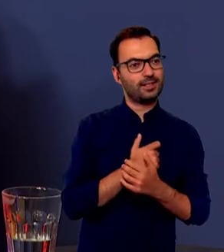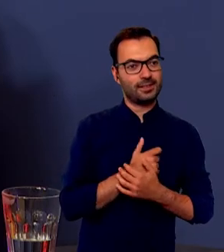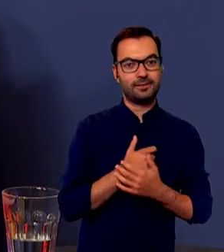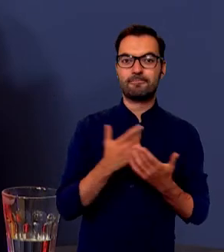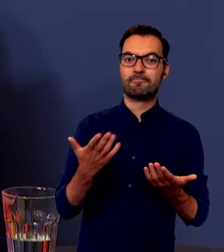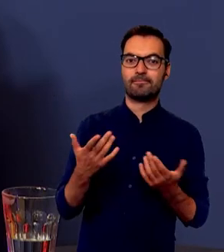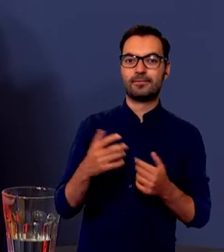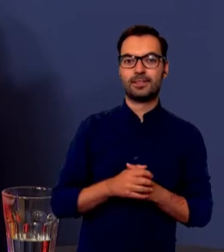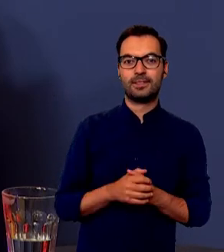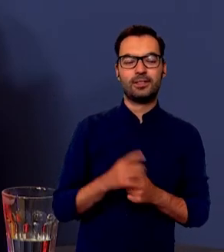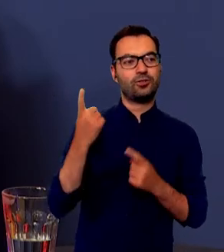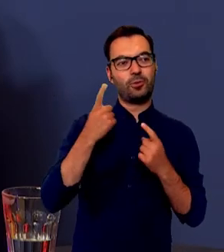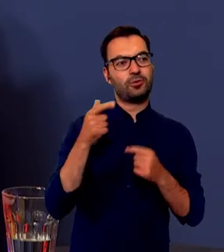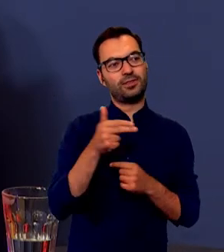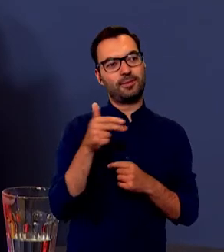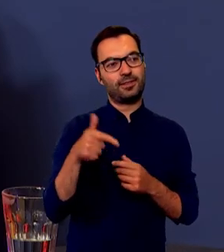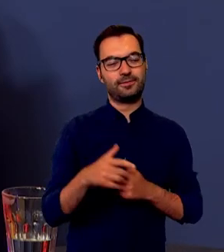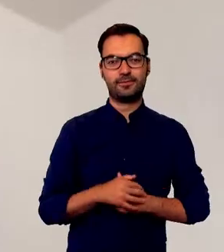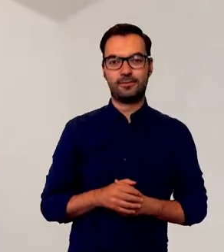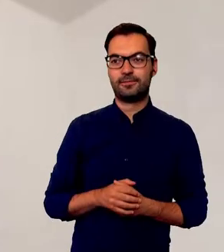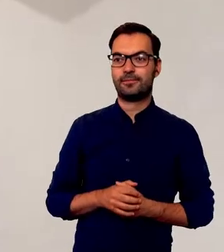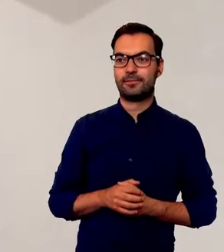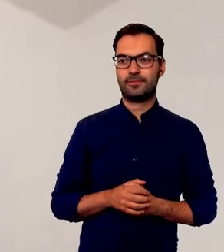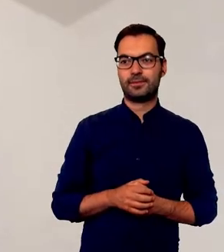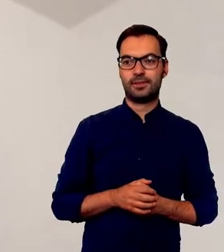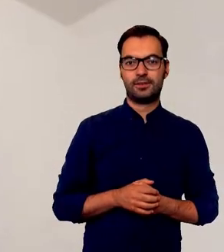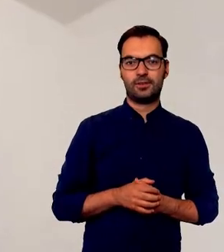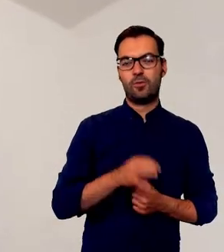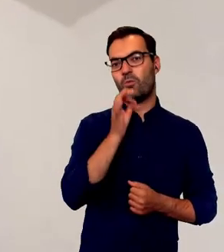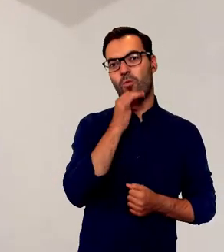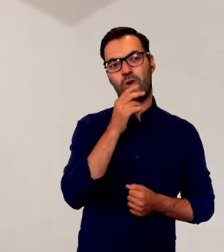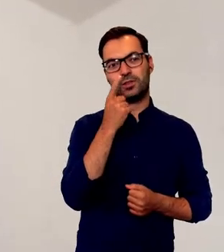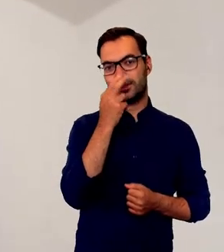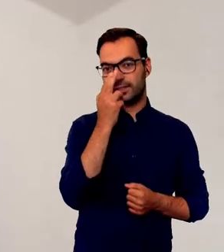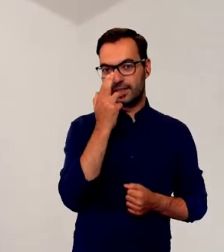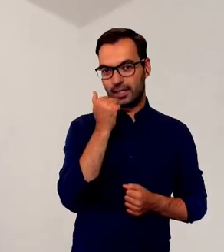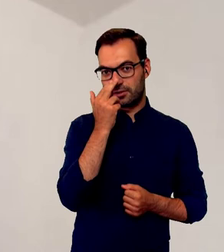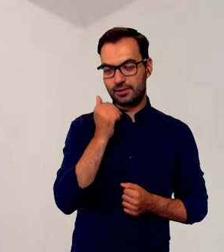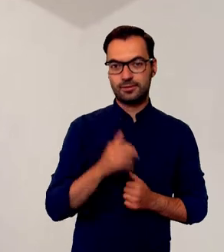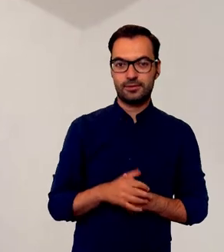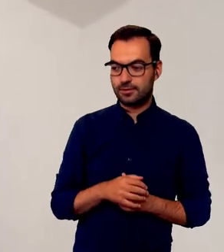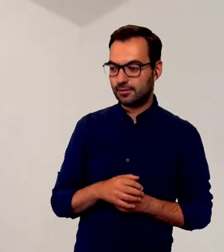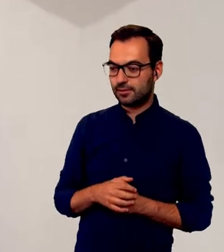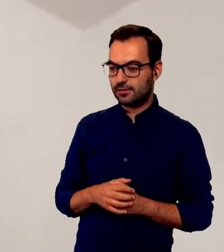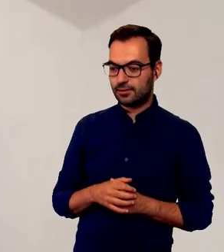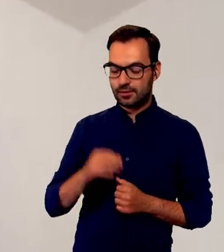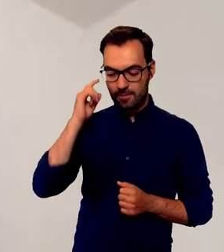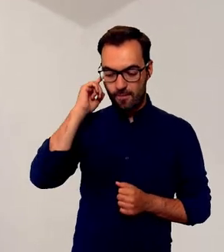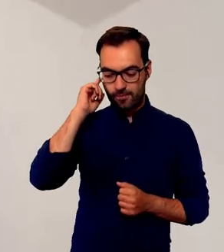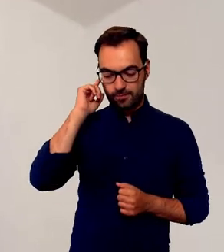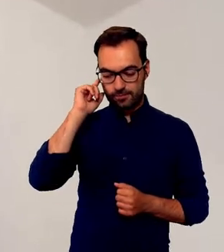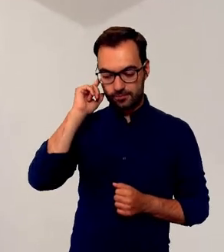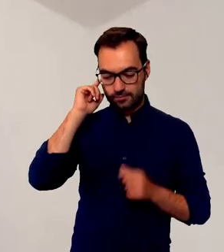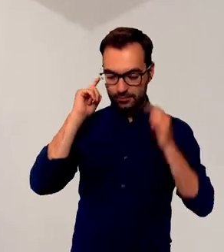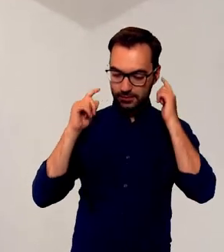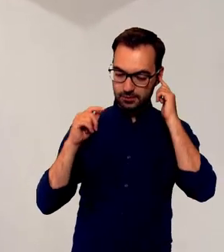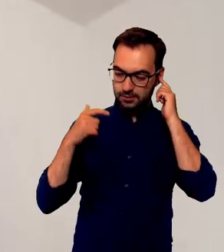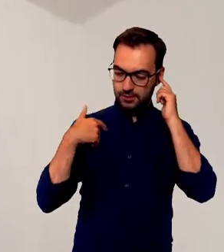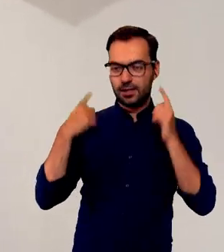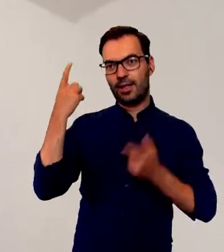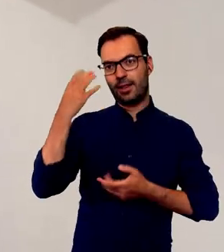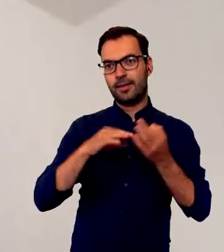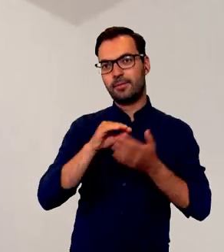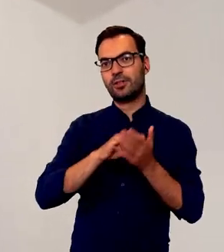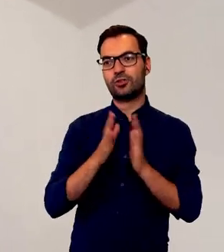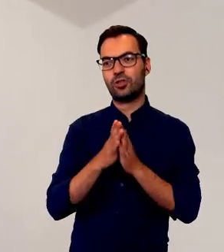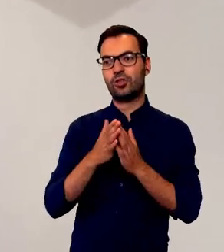serdecznie. Jak patrzysz na tę grupę wiekową jako adresatki Twojej twórczości? Ja zastanawiałam nad napisaniem książki dla dzieci i